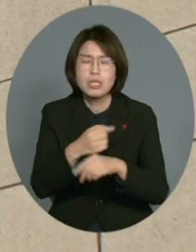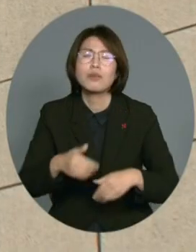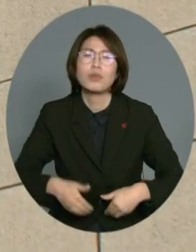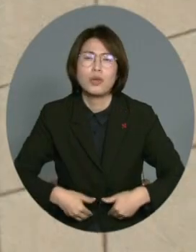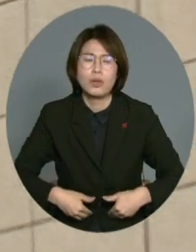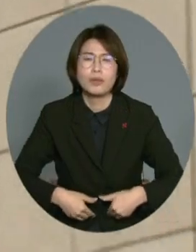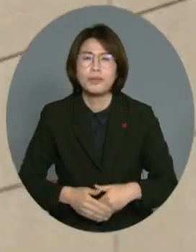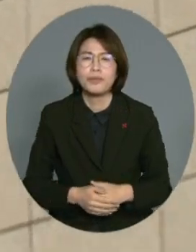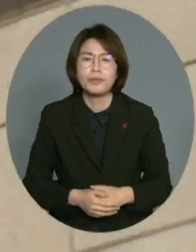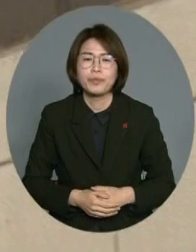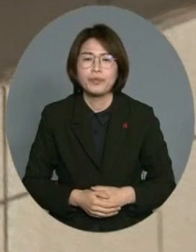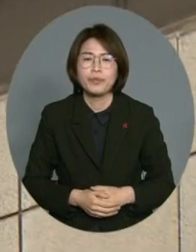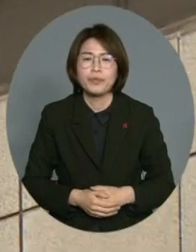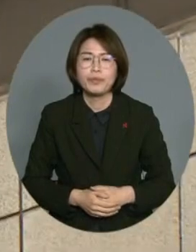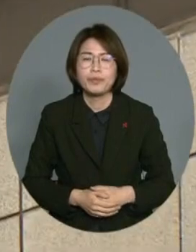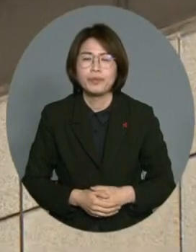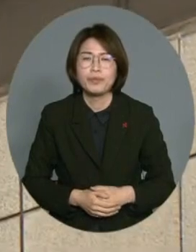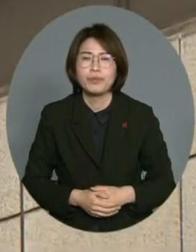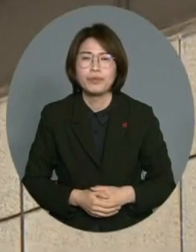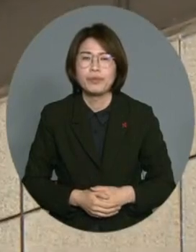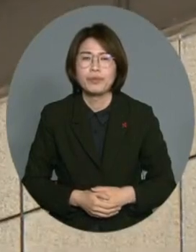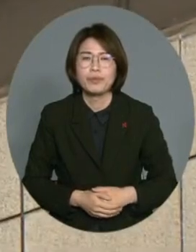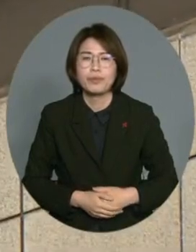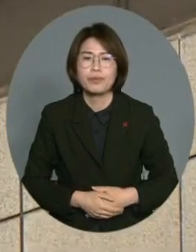필요하다는 지적입니다 MBC 뉴스 박성호입니다